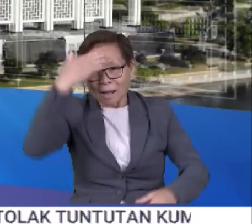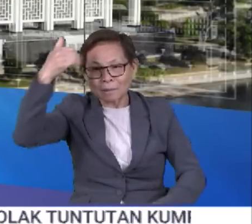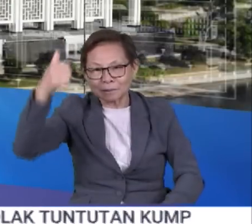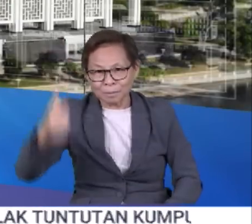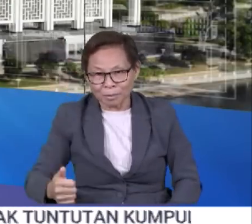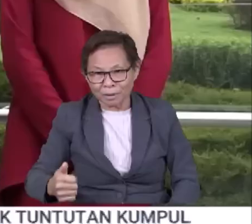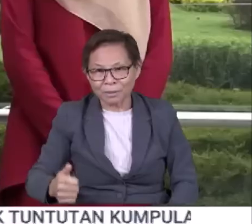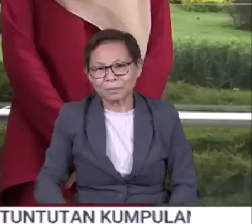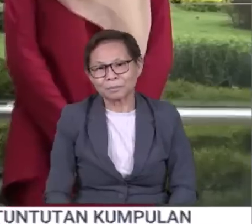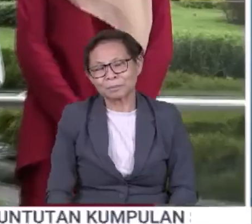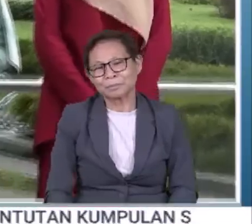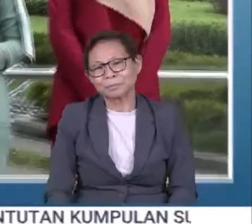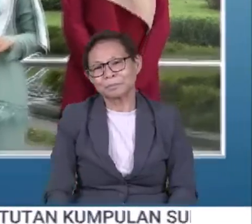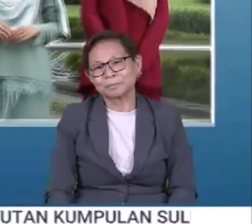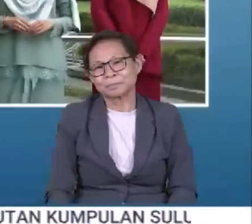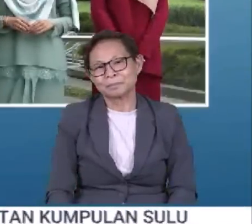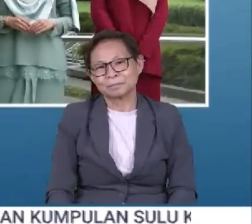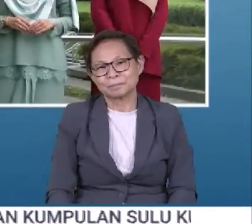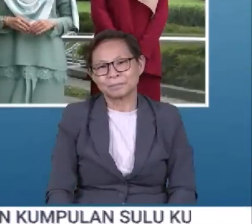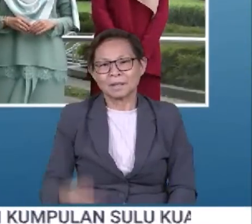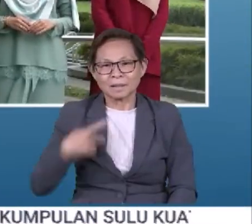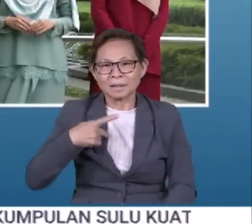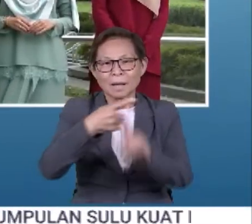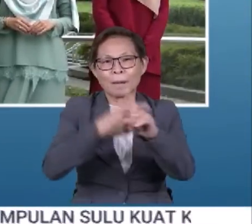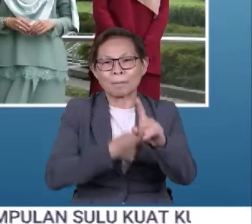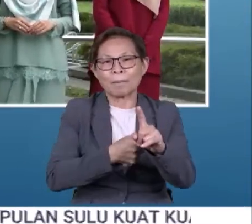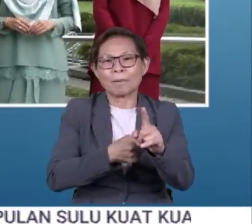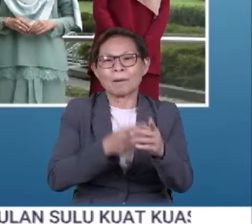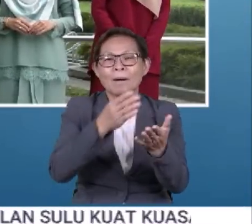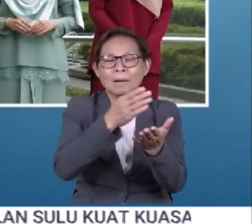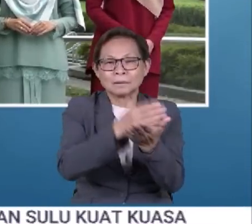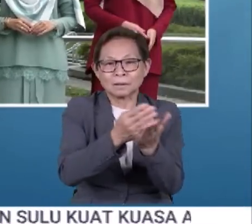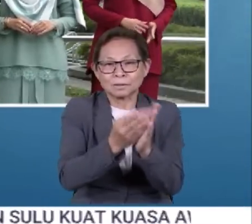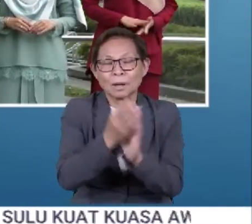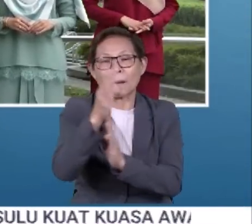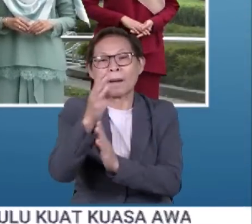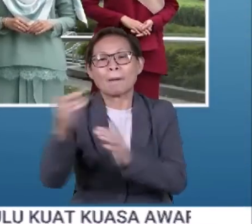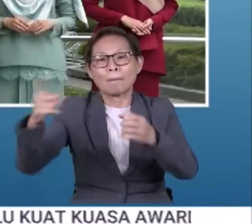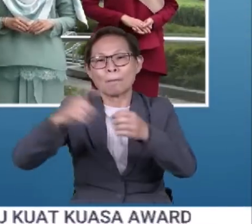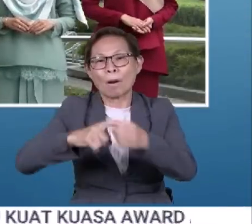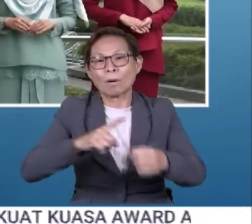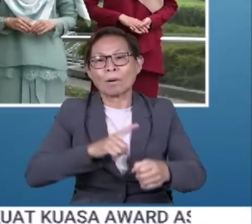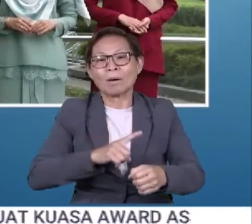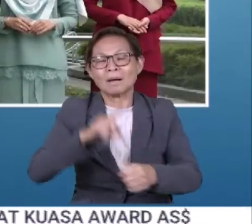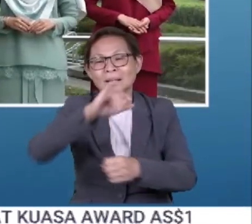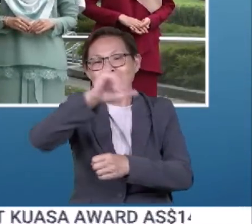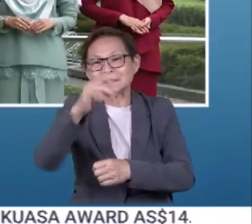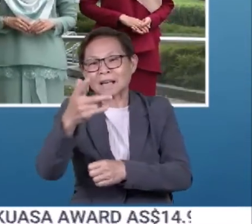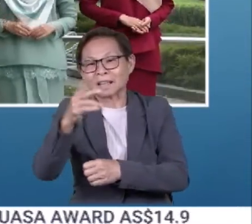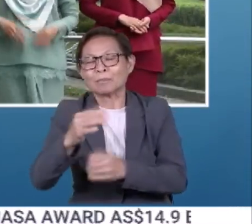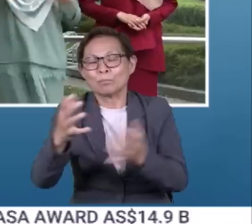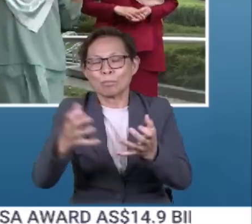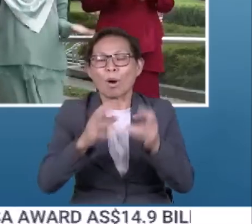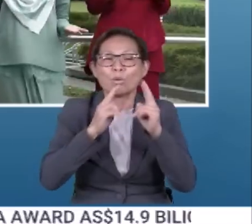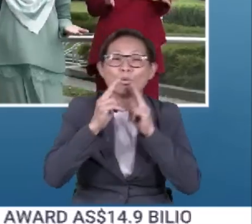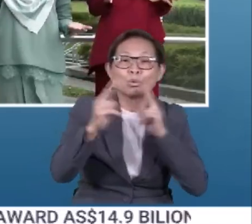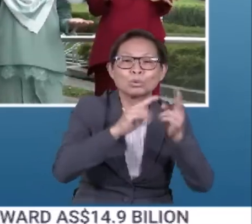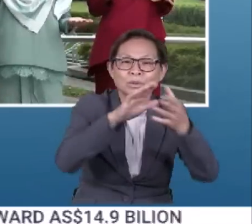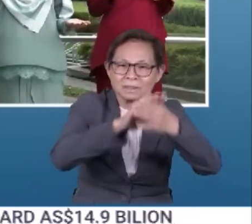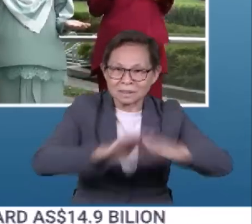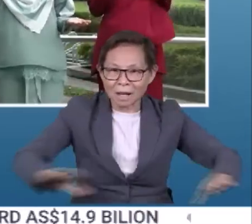Assalamualaikum. Kami dari Seksyen Berita Awal Semasa bahagian penyiaran JAKIM ingin mengucapkan